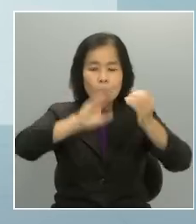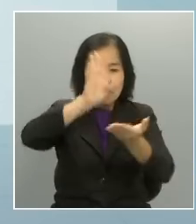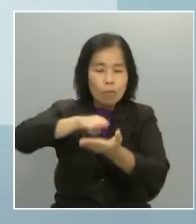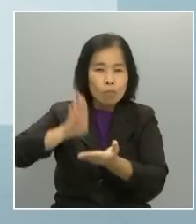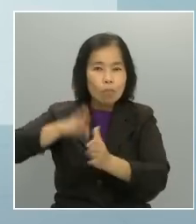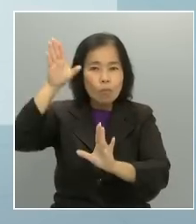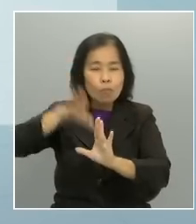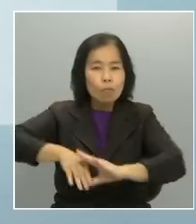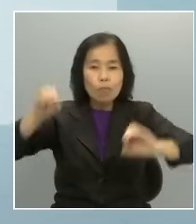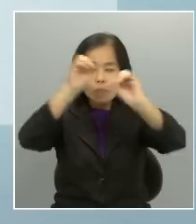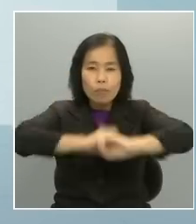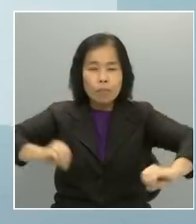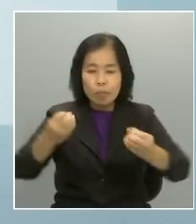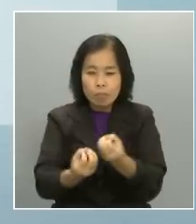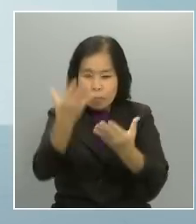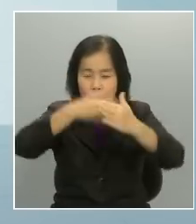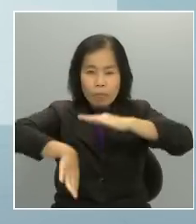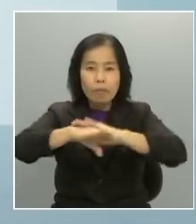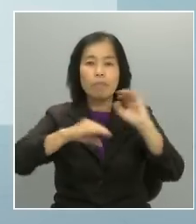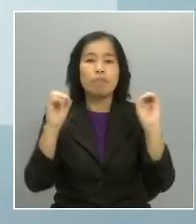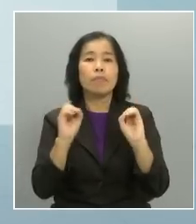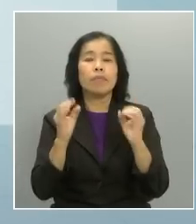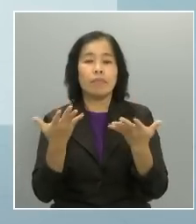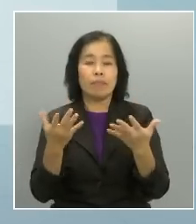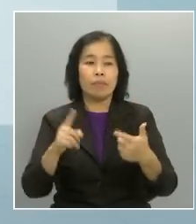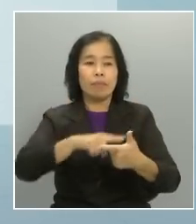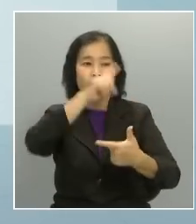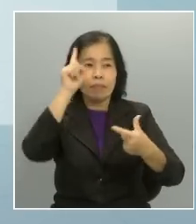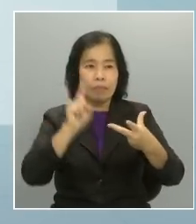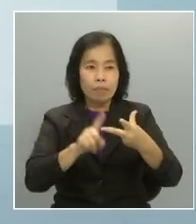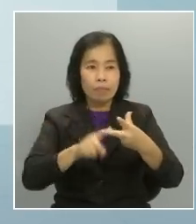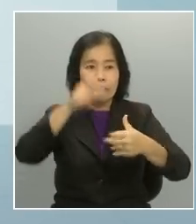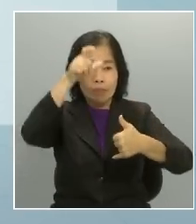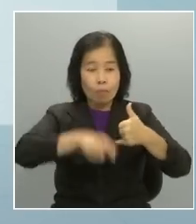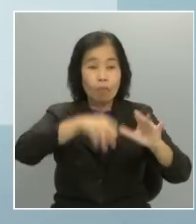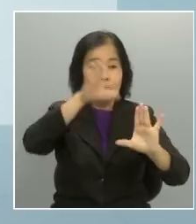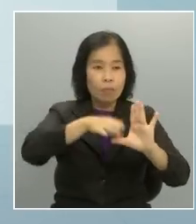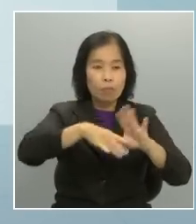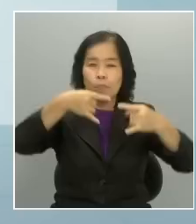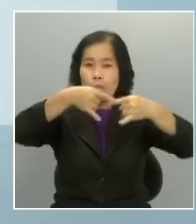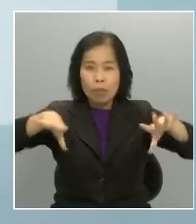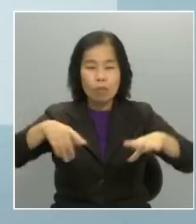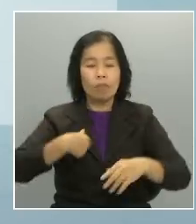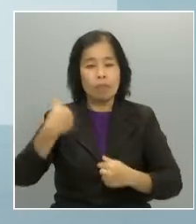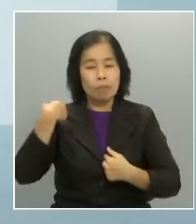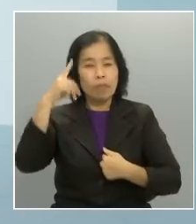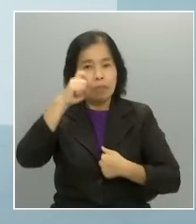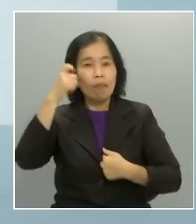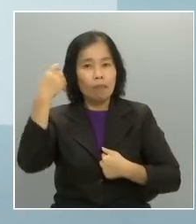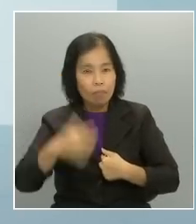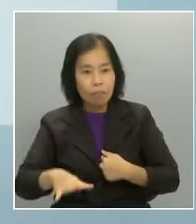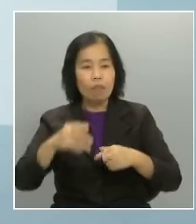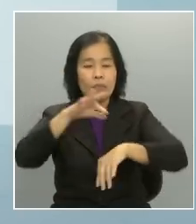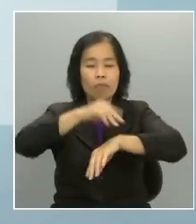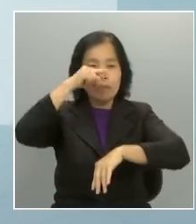ขึ้นลงทะเบียนไปพบไม่มีฐานข้อมูลเลยสถานภาพของบุคคลผู้ลงทะเบียนไม่ถูกต้องผู้ลงทะเบียนไม่มีสัญชาติ